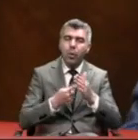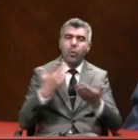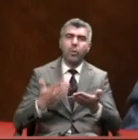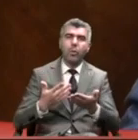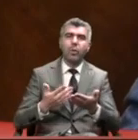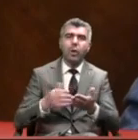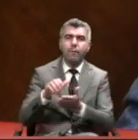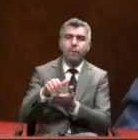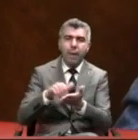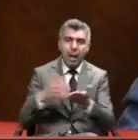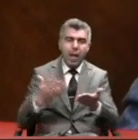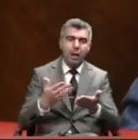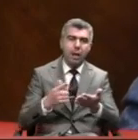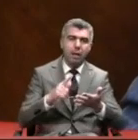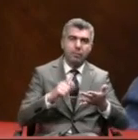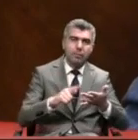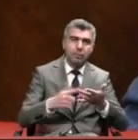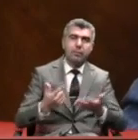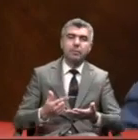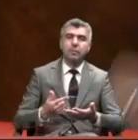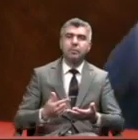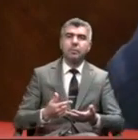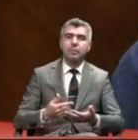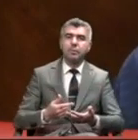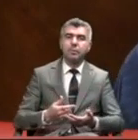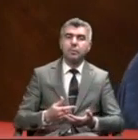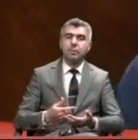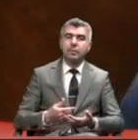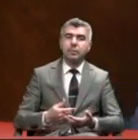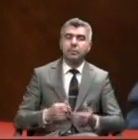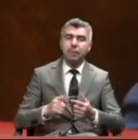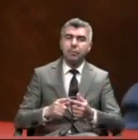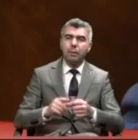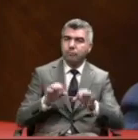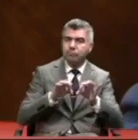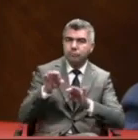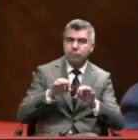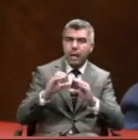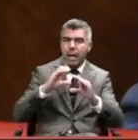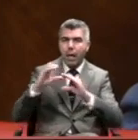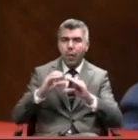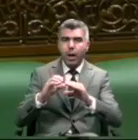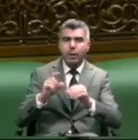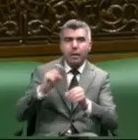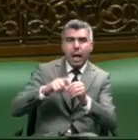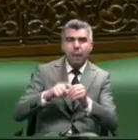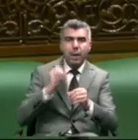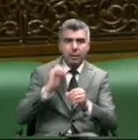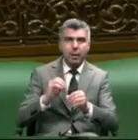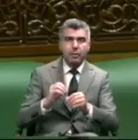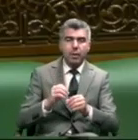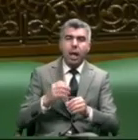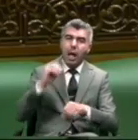الفلاحه القضيه ديال ديال المؤسسه ديال الحوار الاجتماعي هذا مهم جدا بغينا